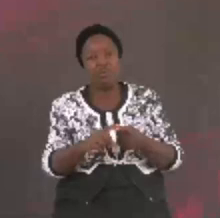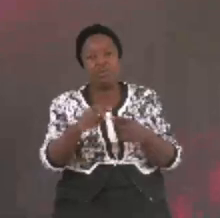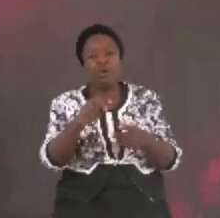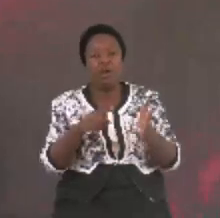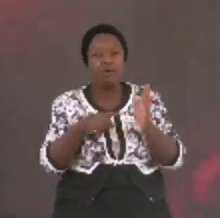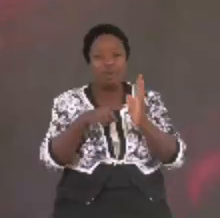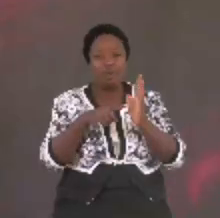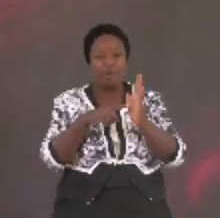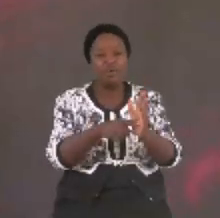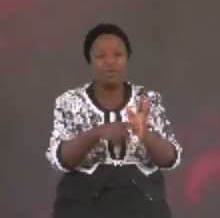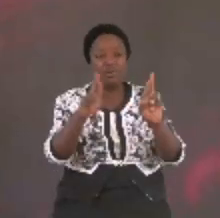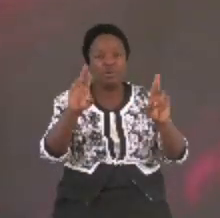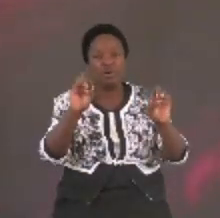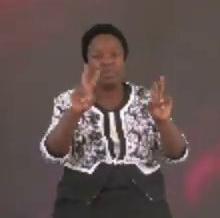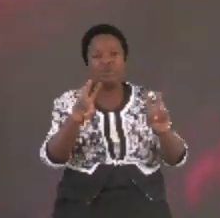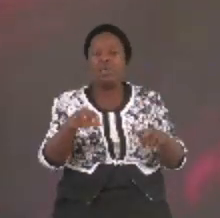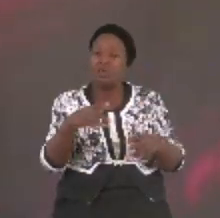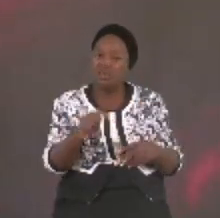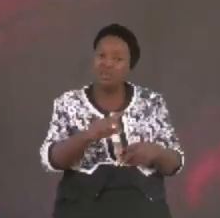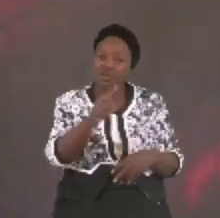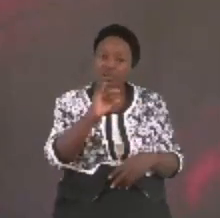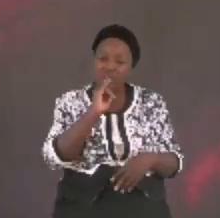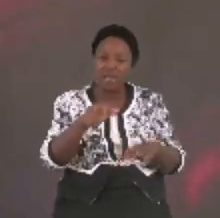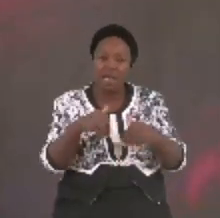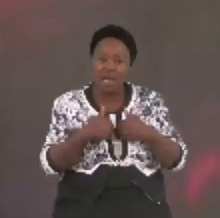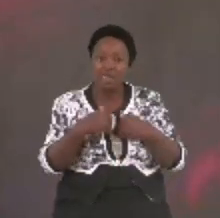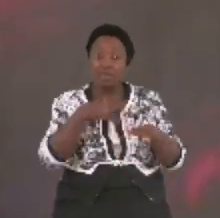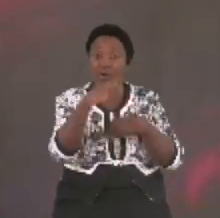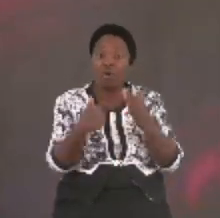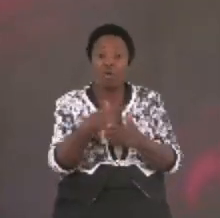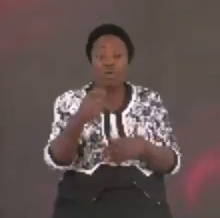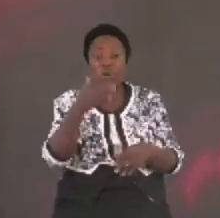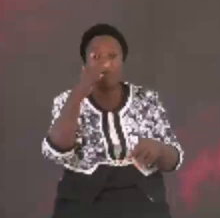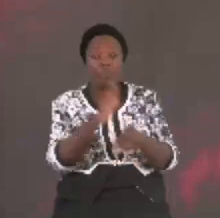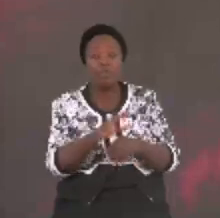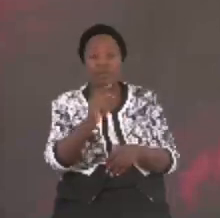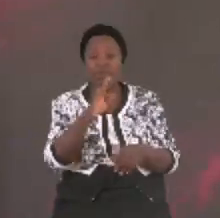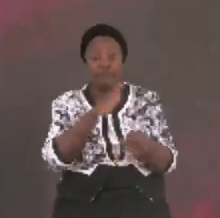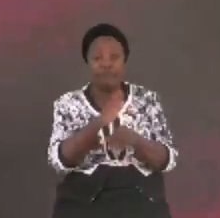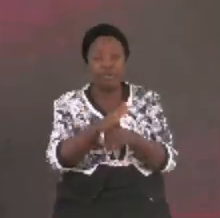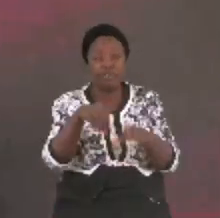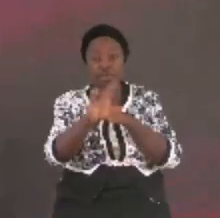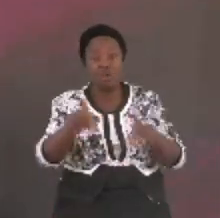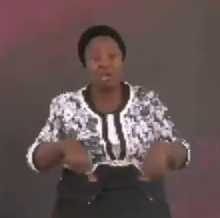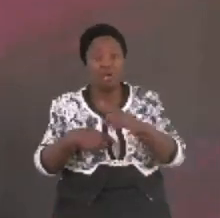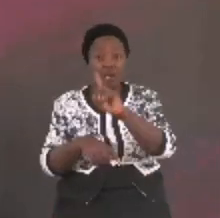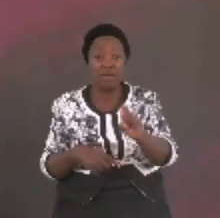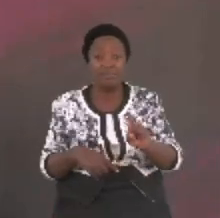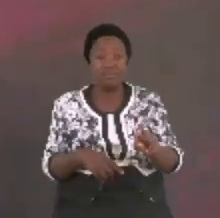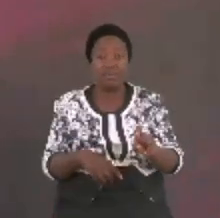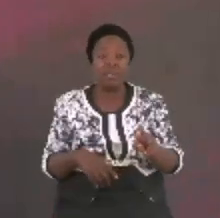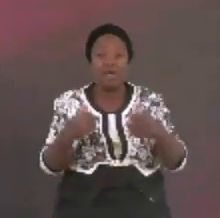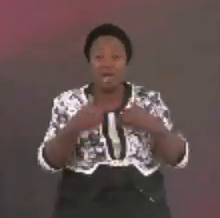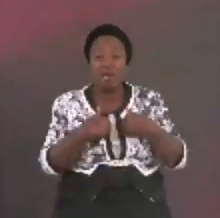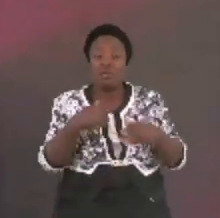Et toutes les promesses. Est-ce qu'elles sont toutes les promesses sont accomplies dans ta vie? Est-ce que toutes les prophéties sont accomplies dans ta vie?